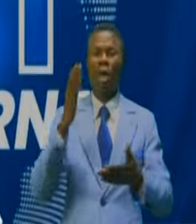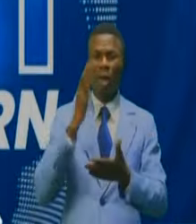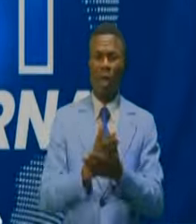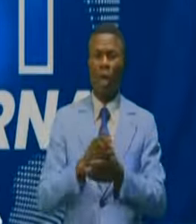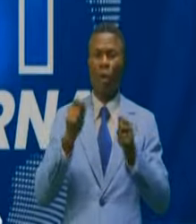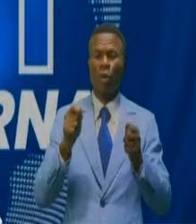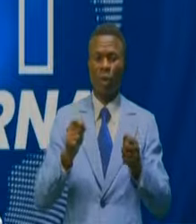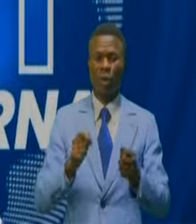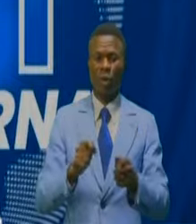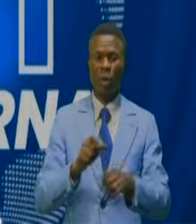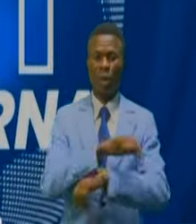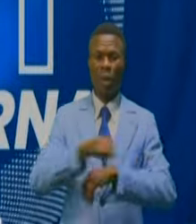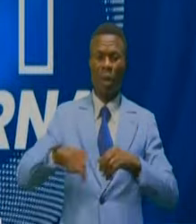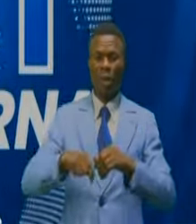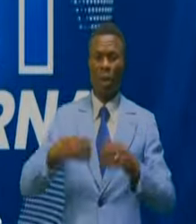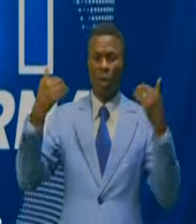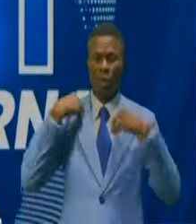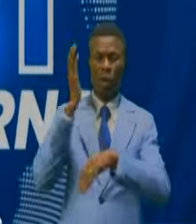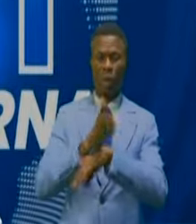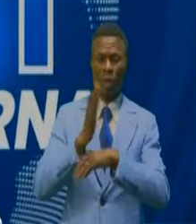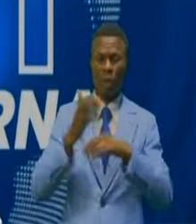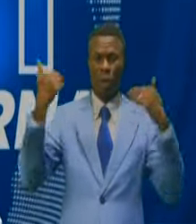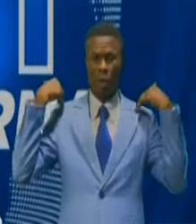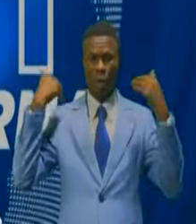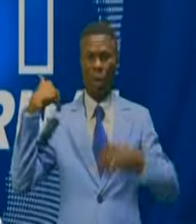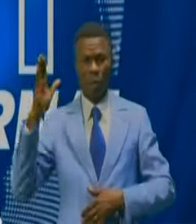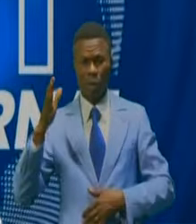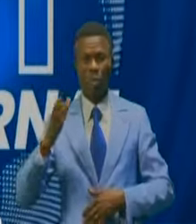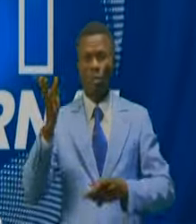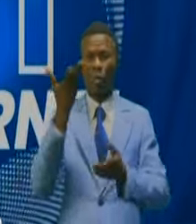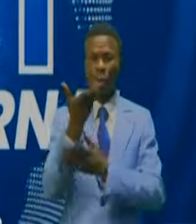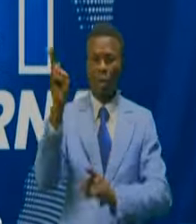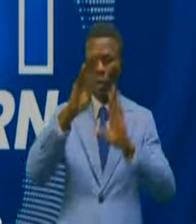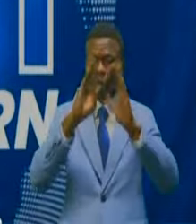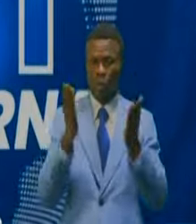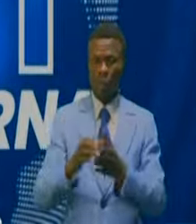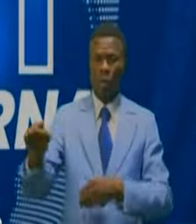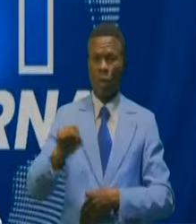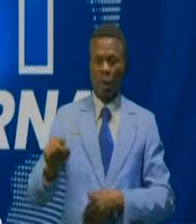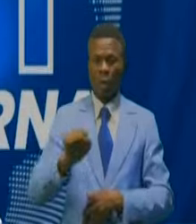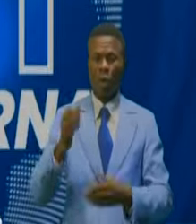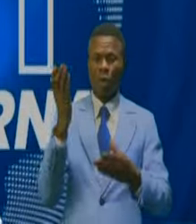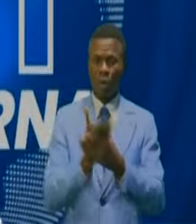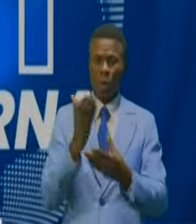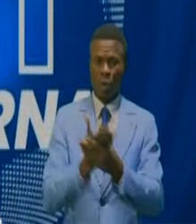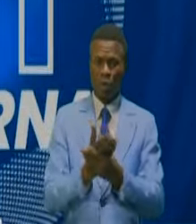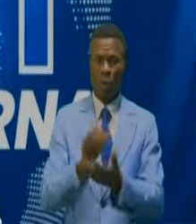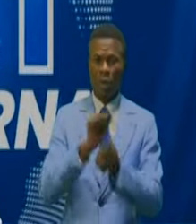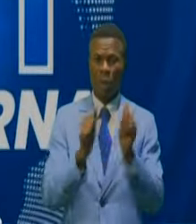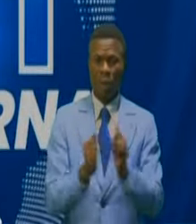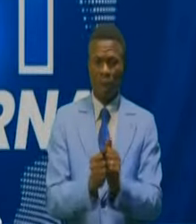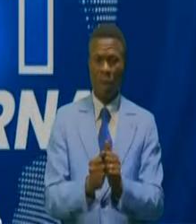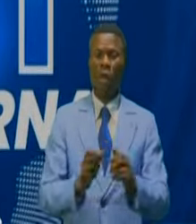cette édition. Le greffier en chef du Conseil d'État porte à la connaissance du public que la section du contentieux siégeant en matière